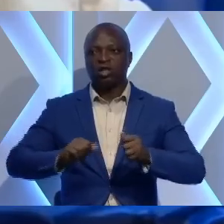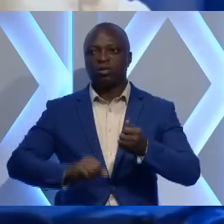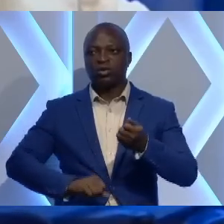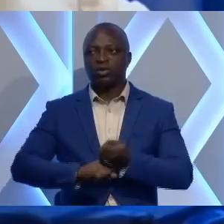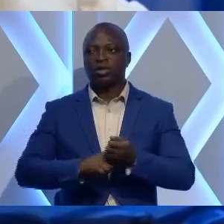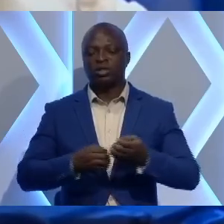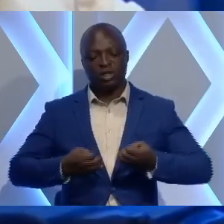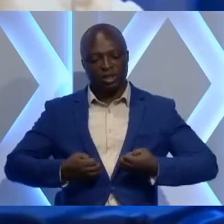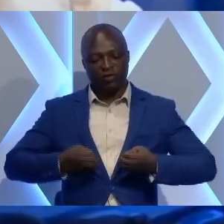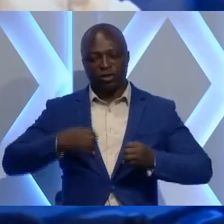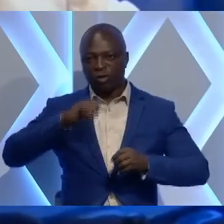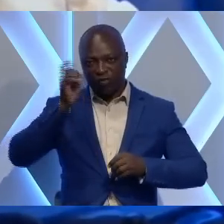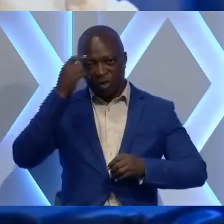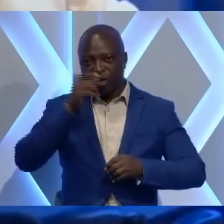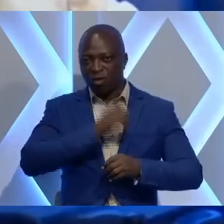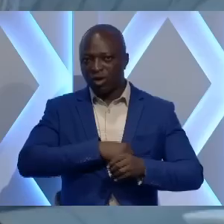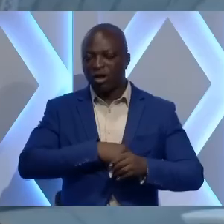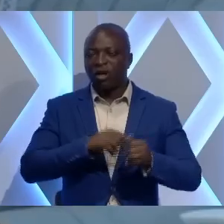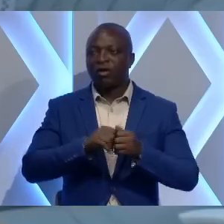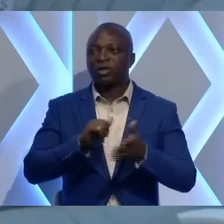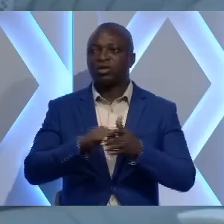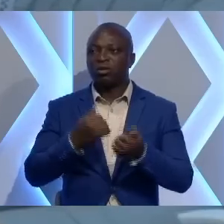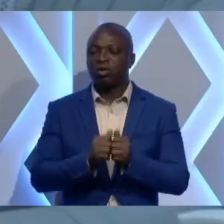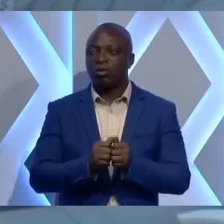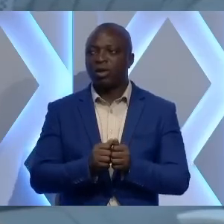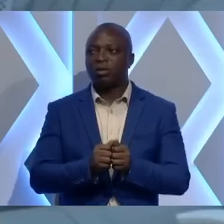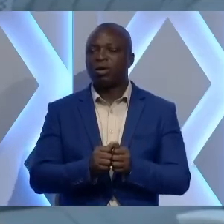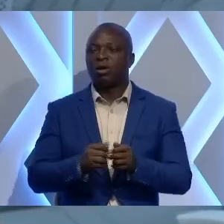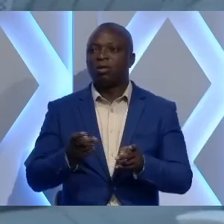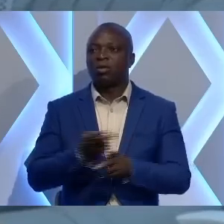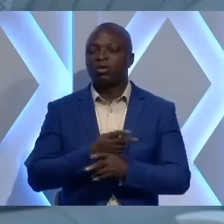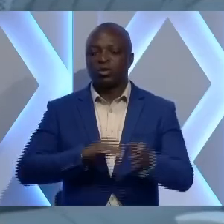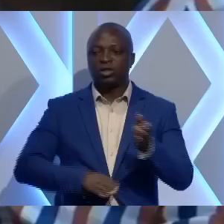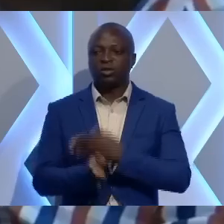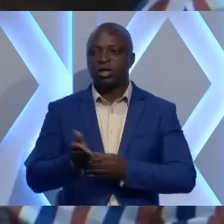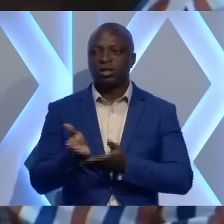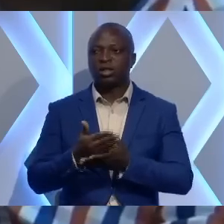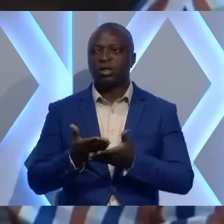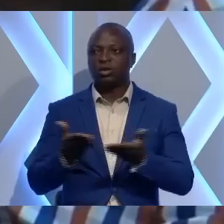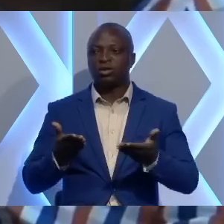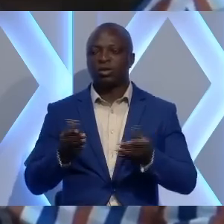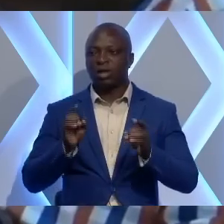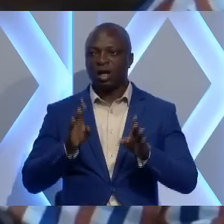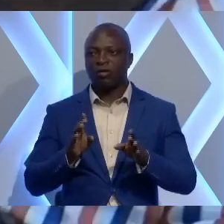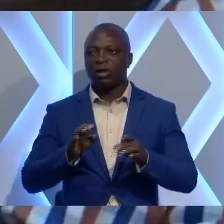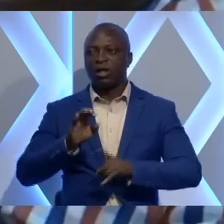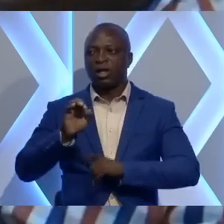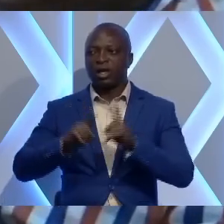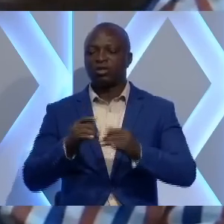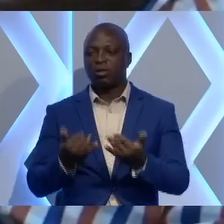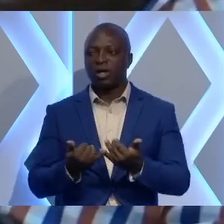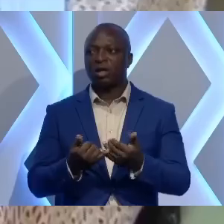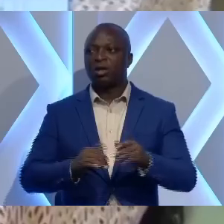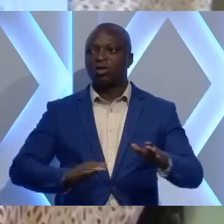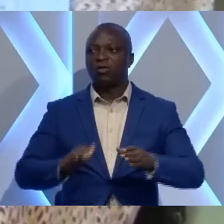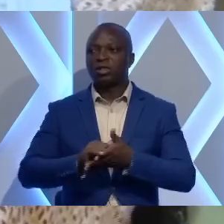les efforts du gouvernement togolais face aux ménages chimiques, produits détournés à des fins criminelles. Il est question alors d'opérer